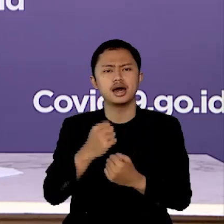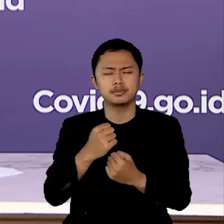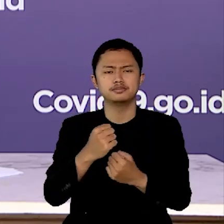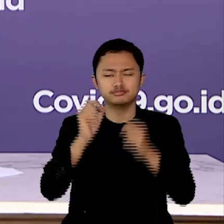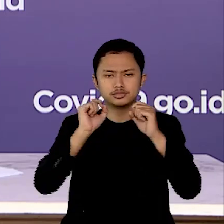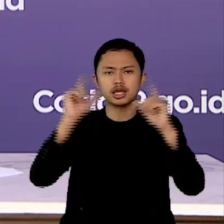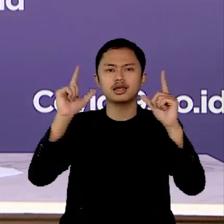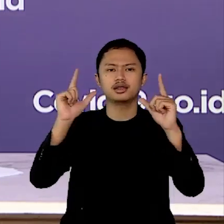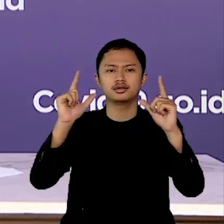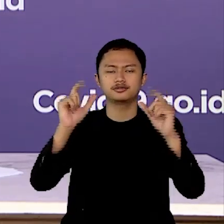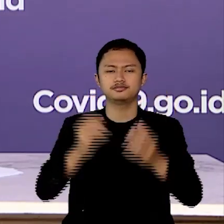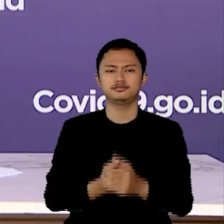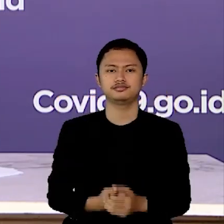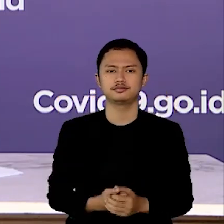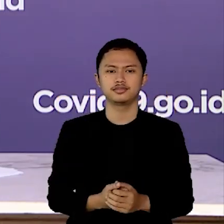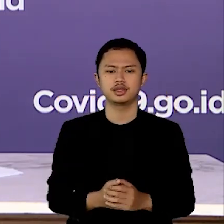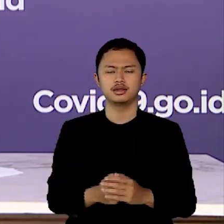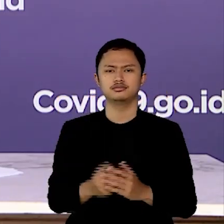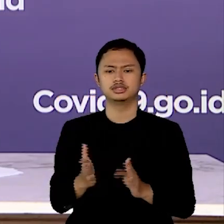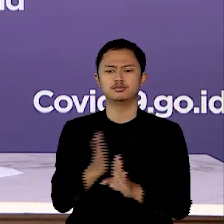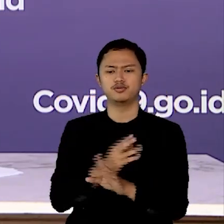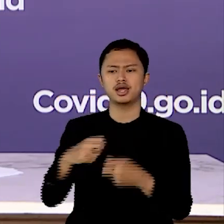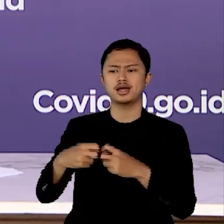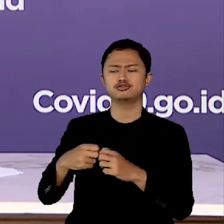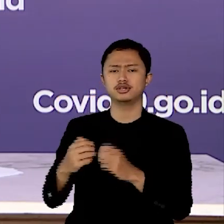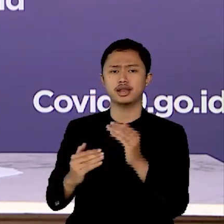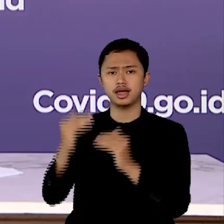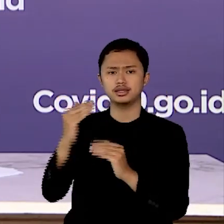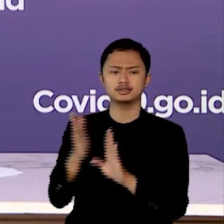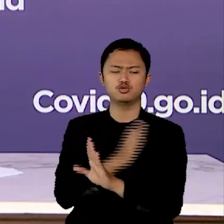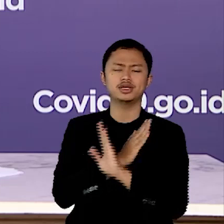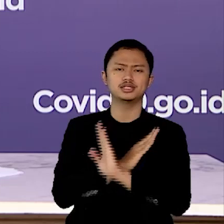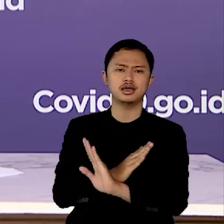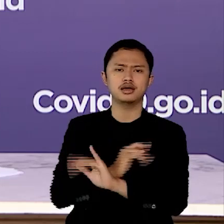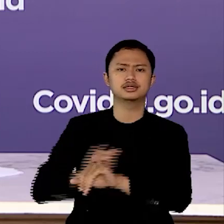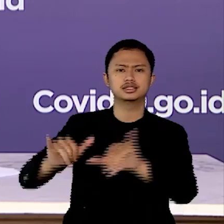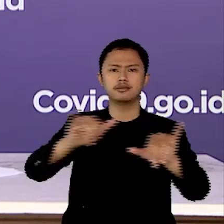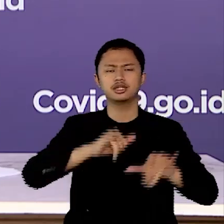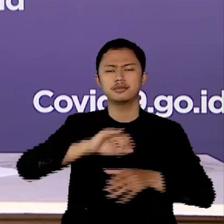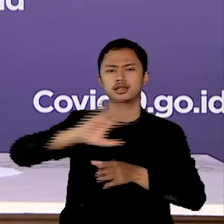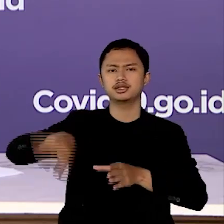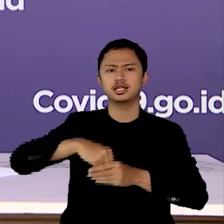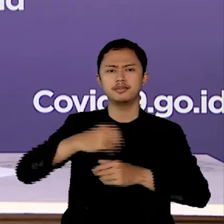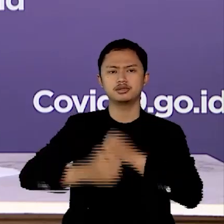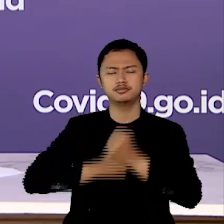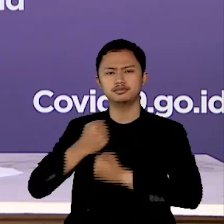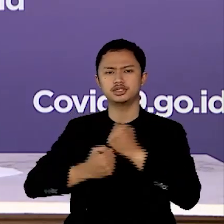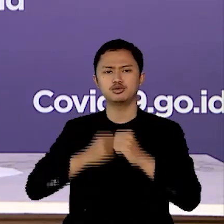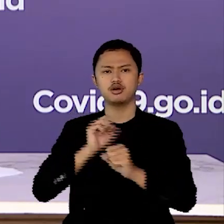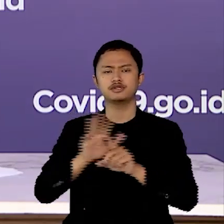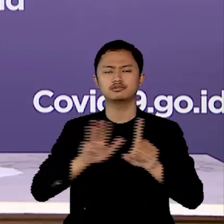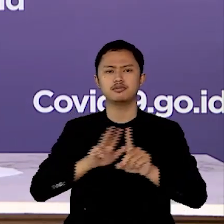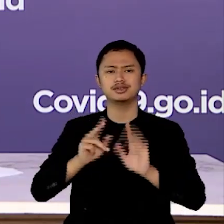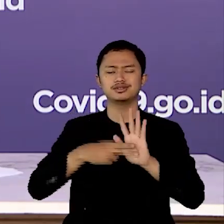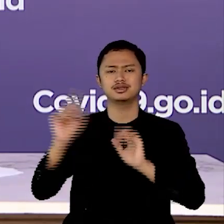pentingnya upaya antisipatif dan pencegahan lonjakan kasus bersama-sama kita dapat berkontribusi bagi kondisi